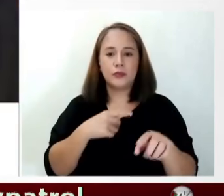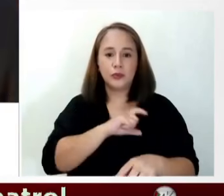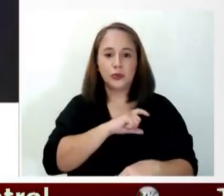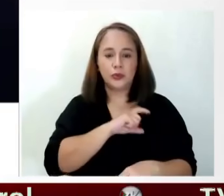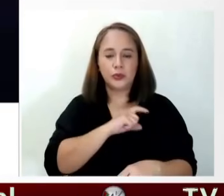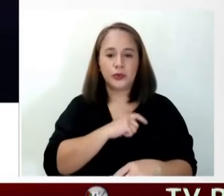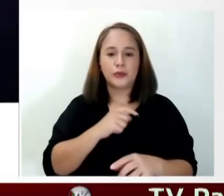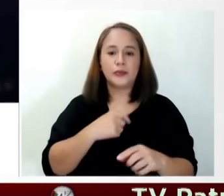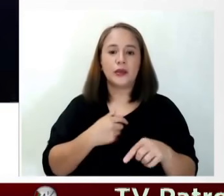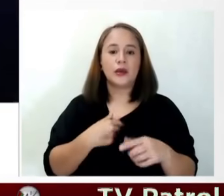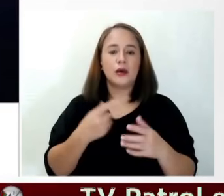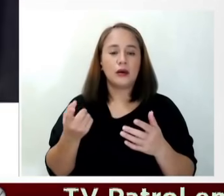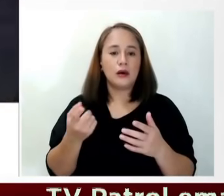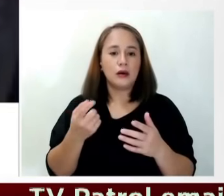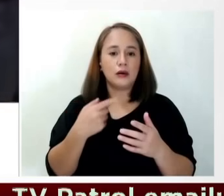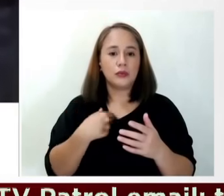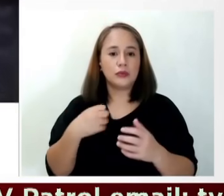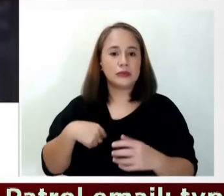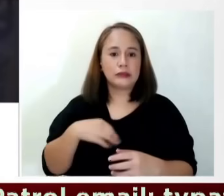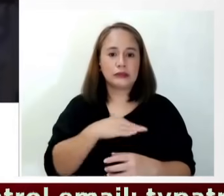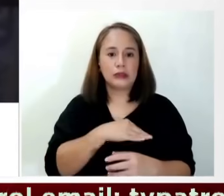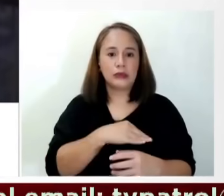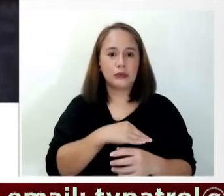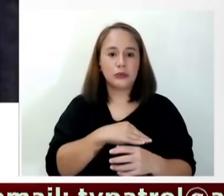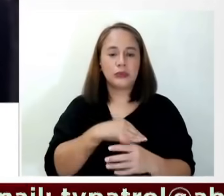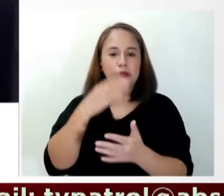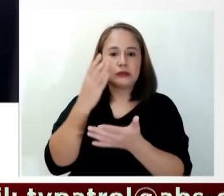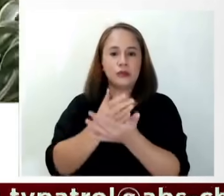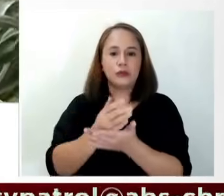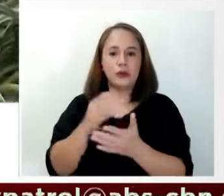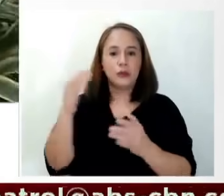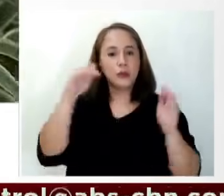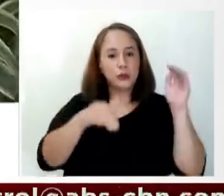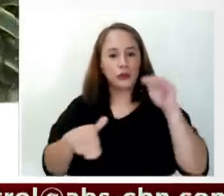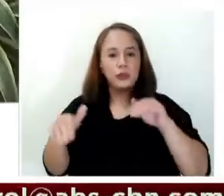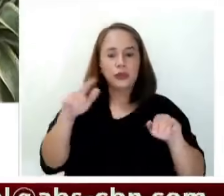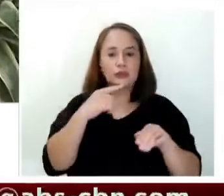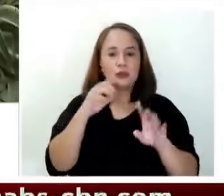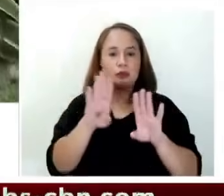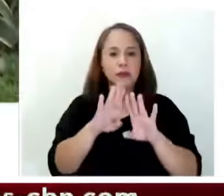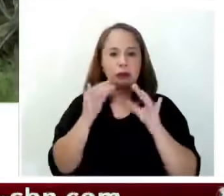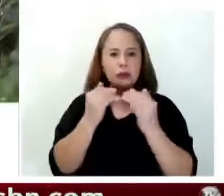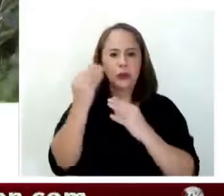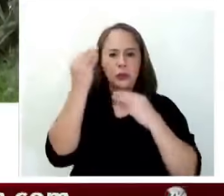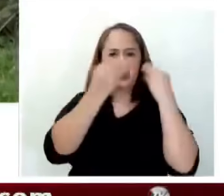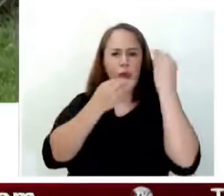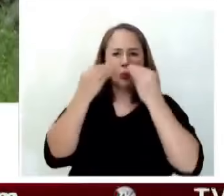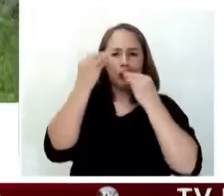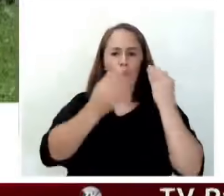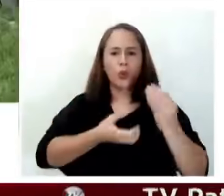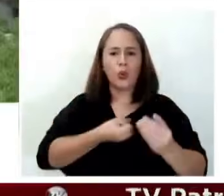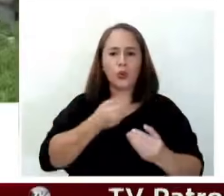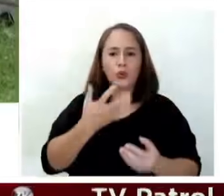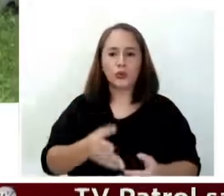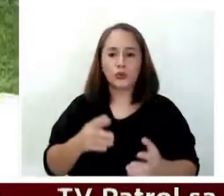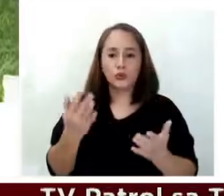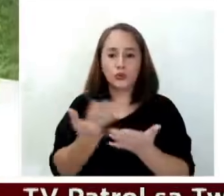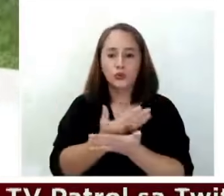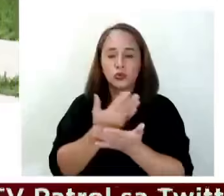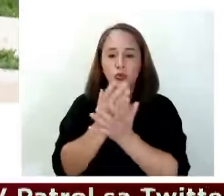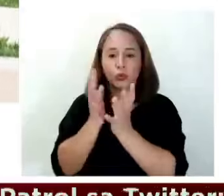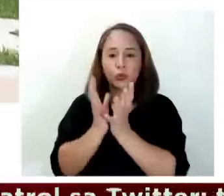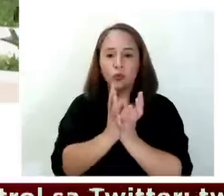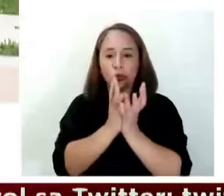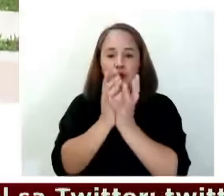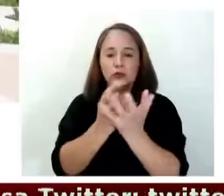and Safety Office ang kanilang paglalangoy. Ayon sa barangay, nalito ang mga resort owner sa bagong community